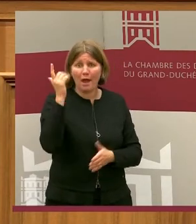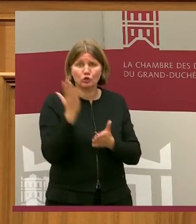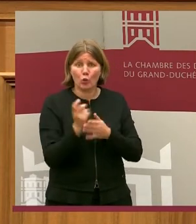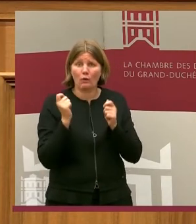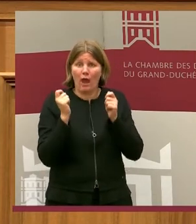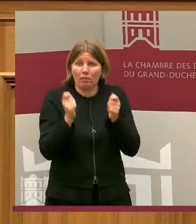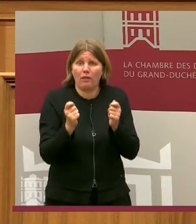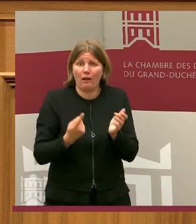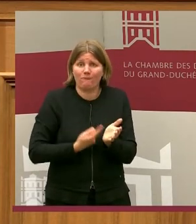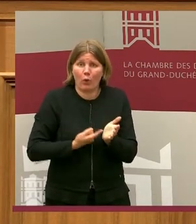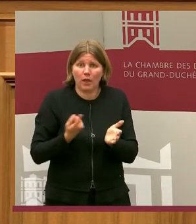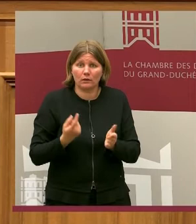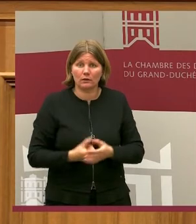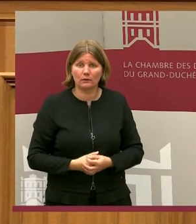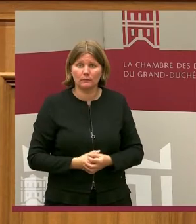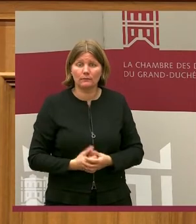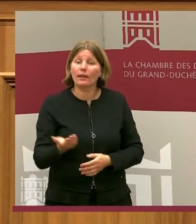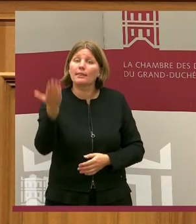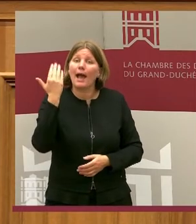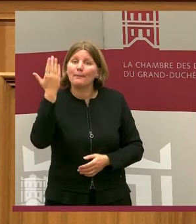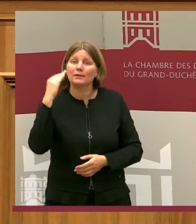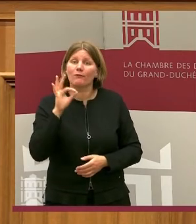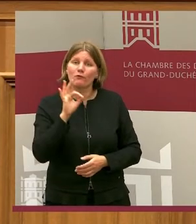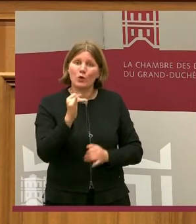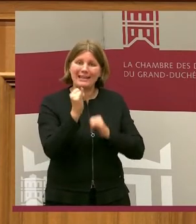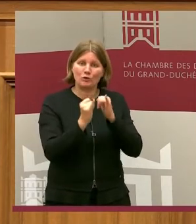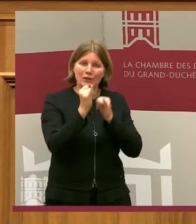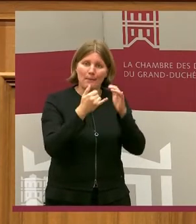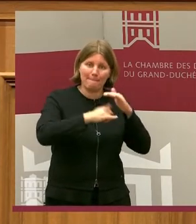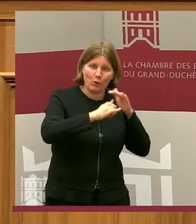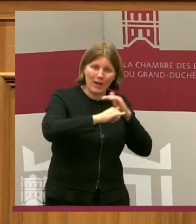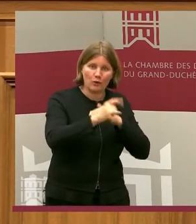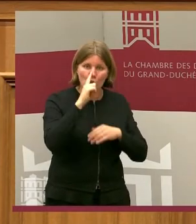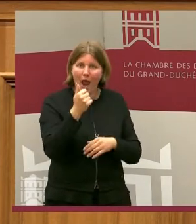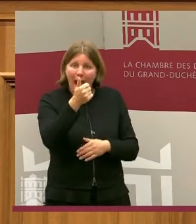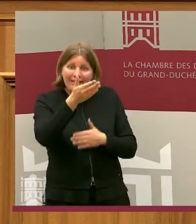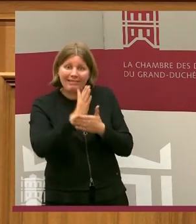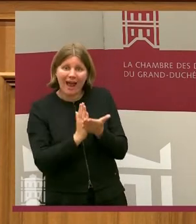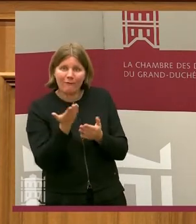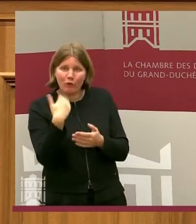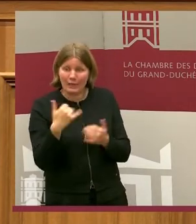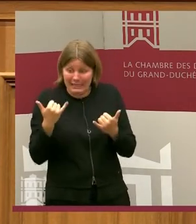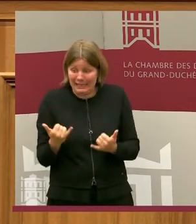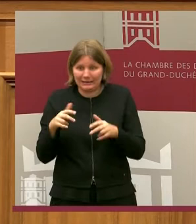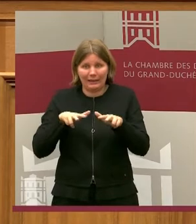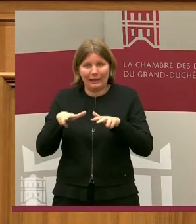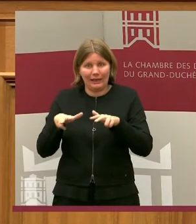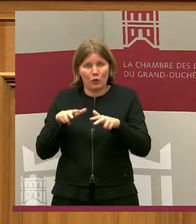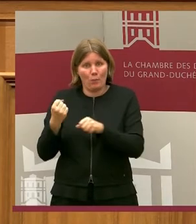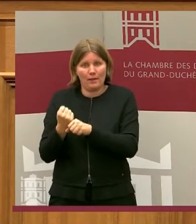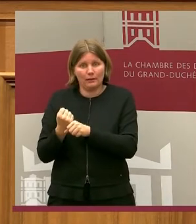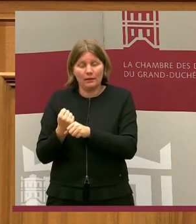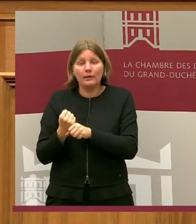gefordert. Demut für industrielle Projekte, also nicht mehr für einen Teil von dem, was die Regierung nur annonciert hat. An dem